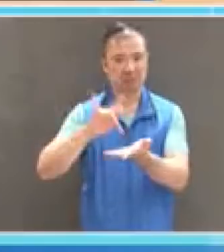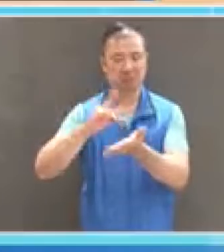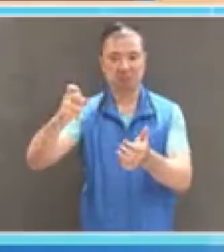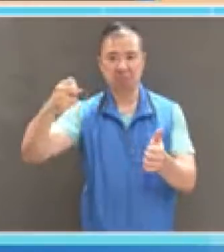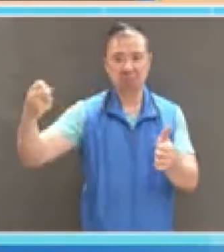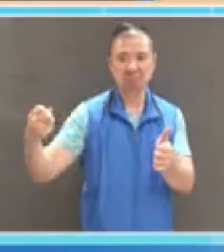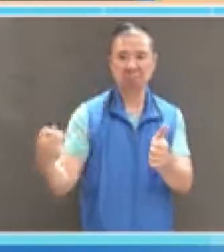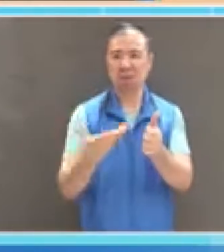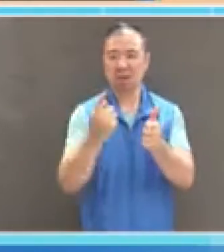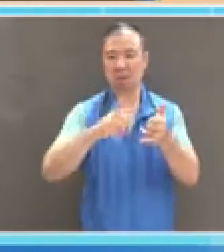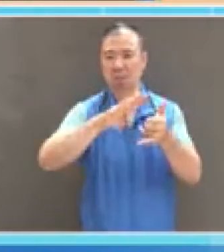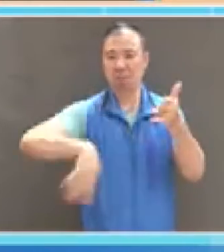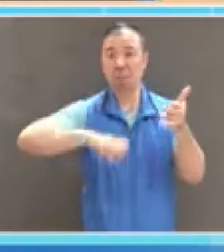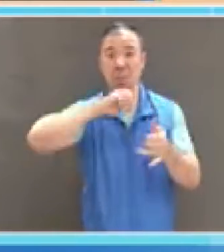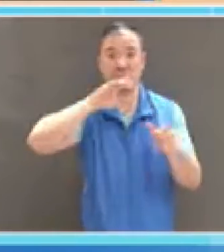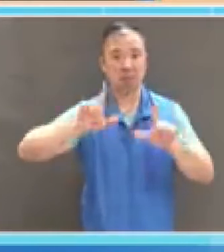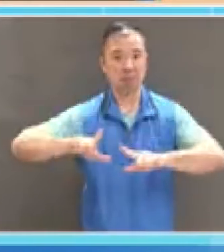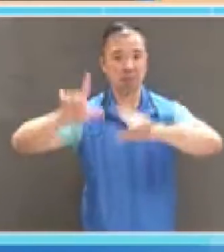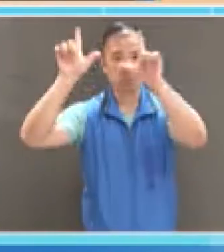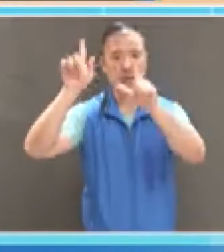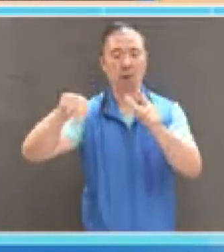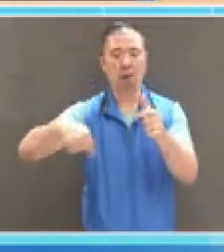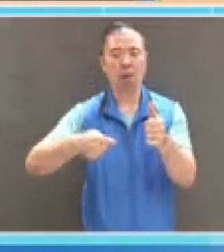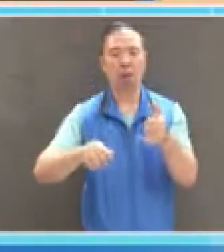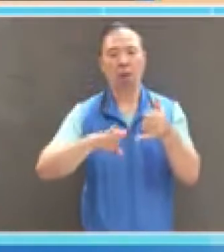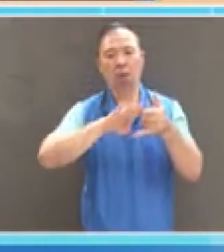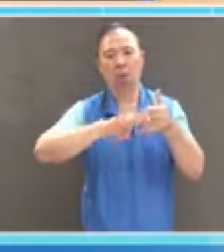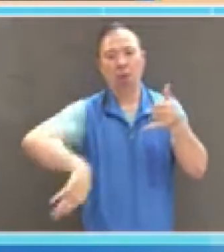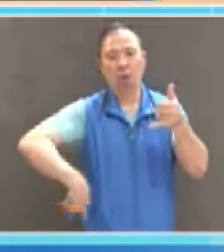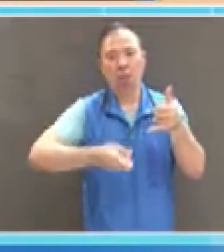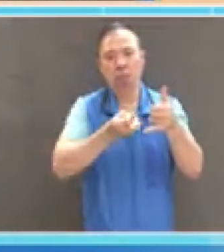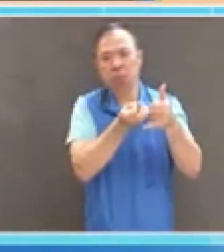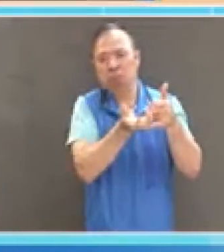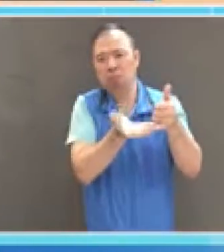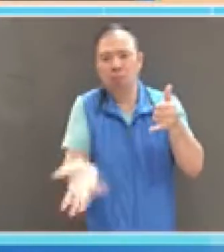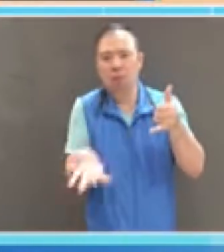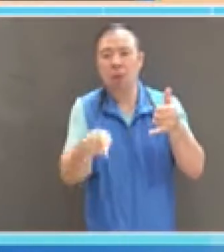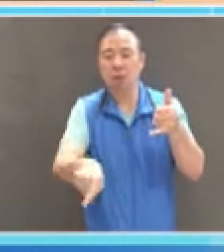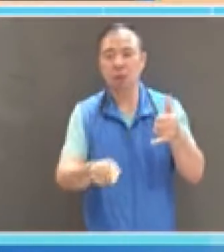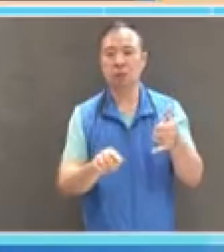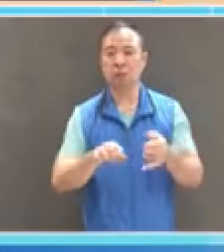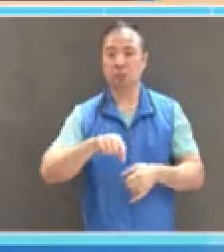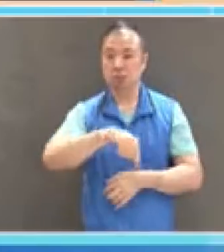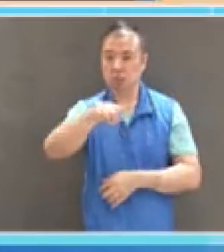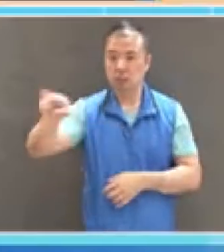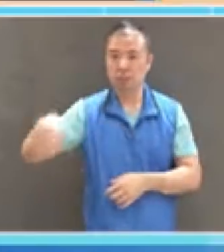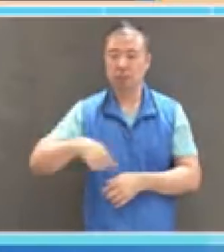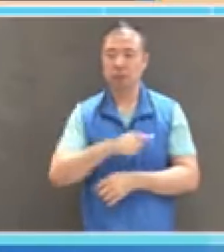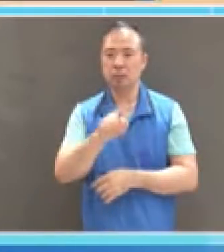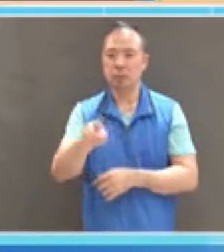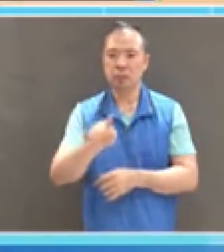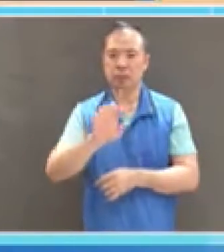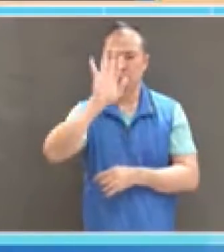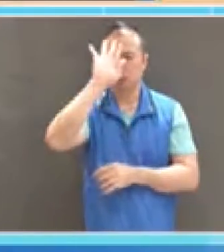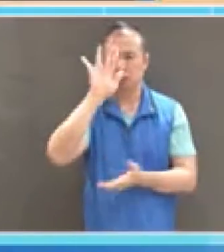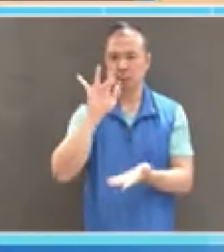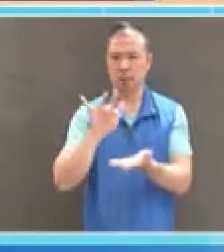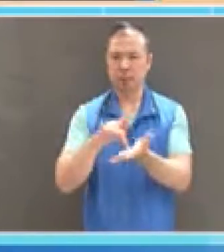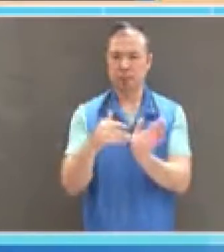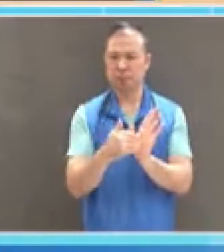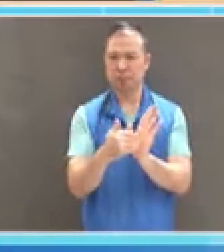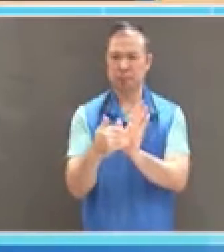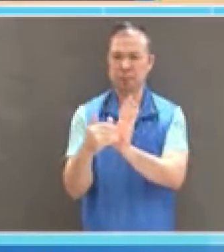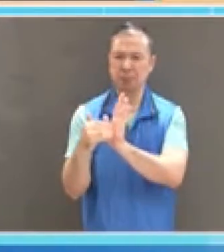东，咱的下港的乡亲面对这种病毒的入